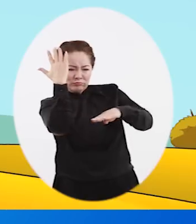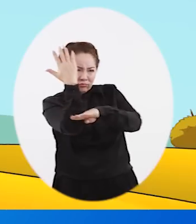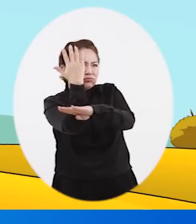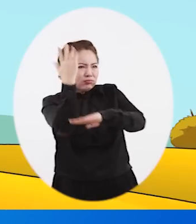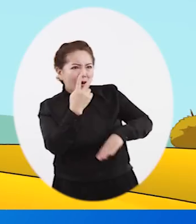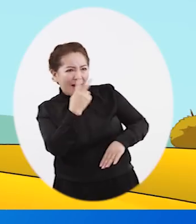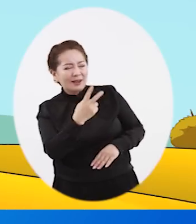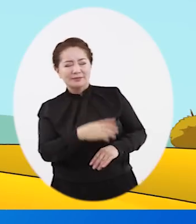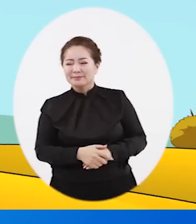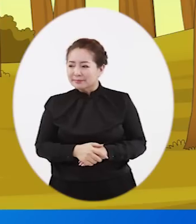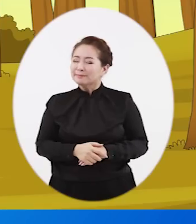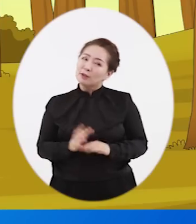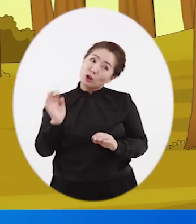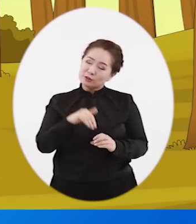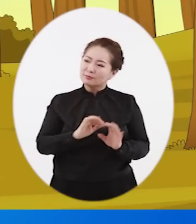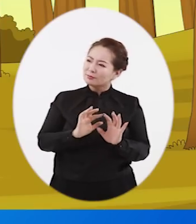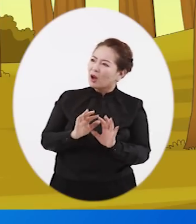тийш очицгоё.